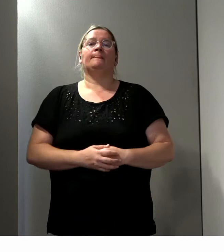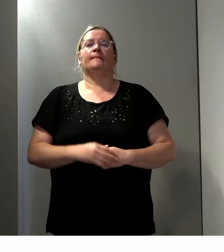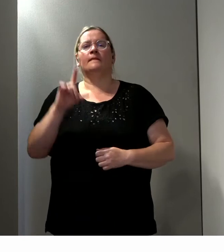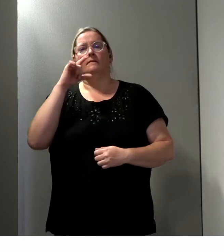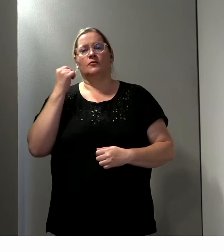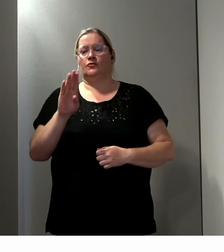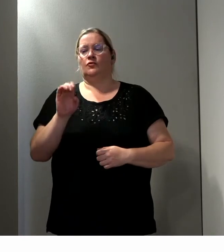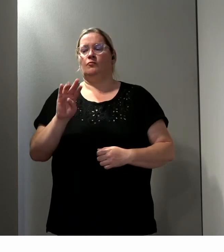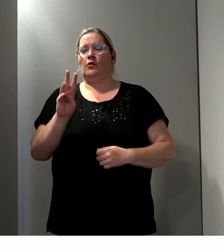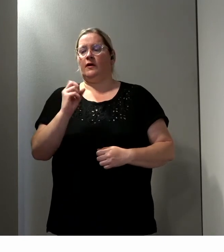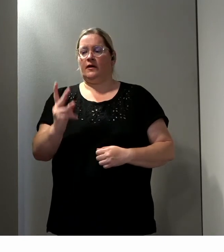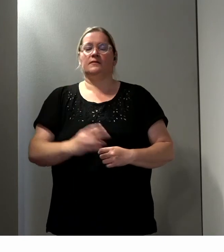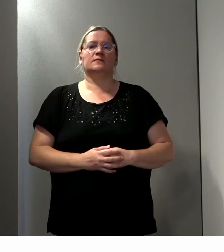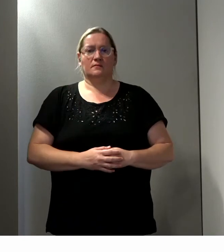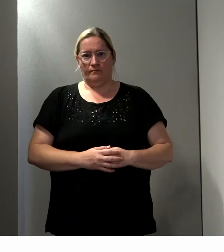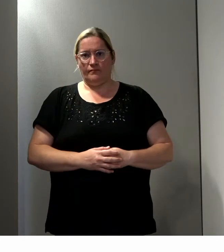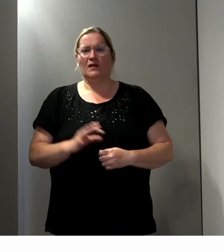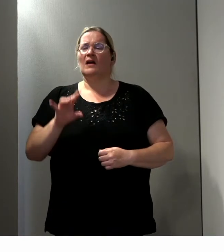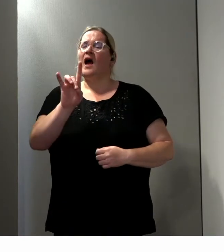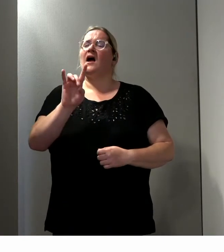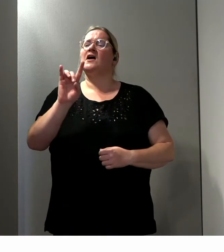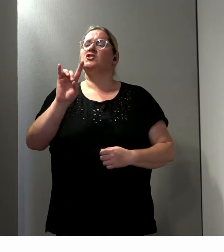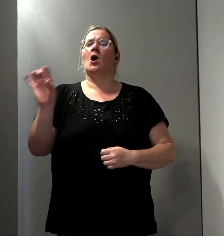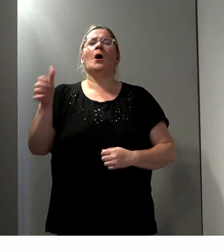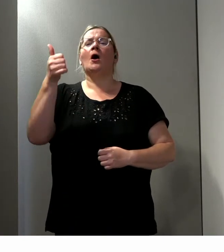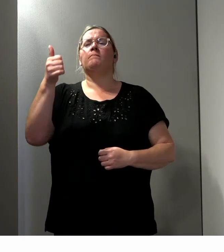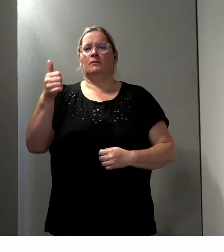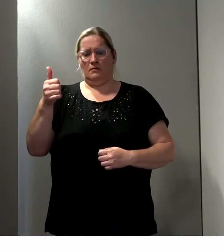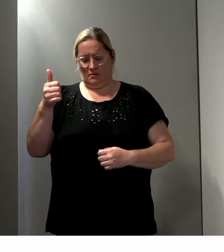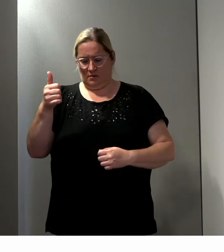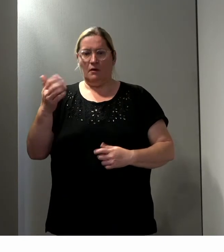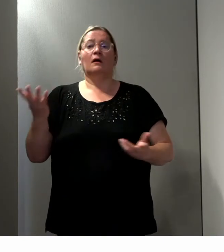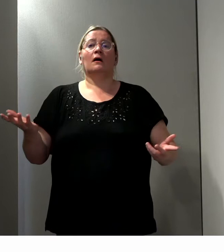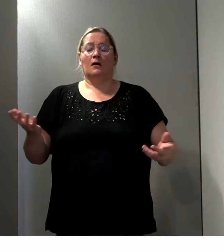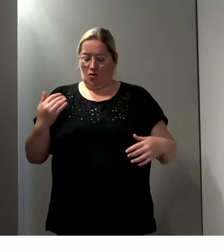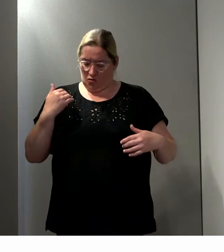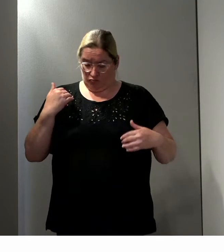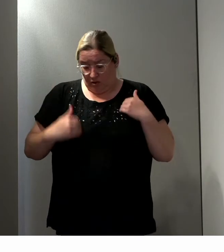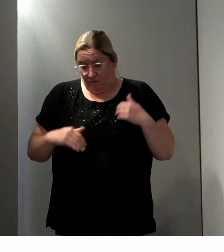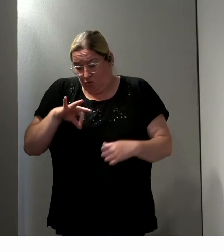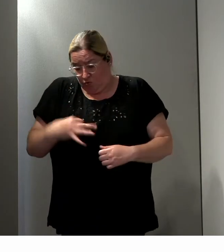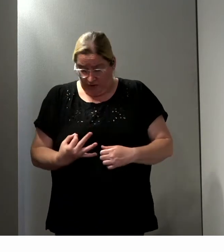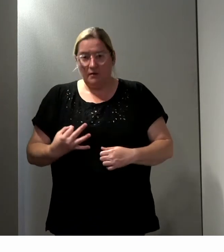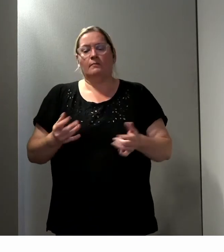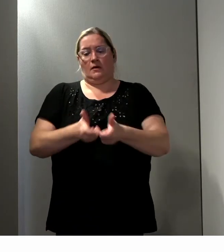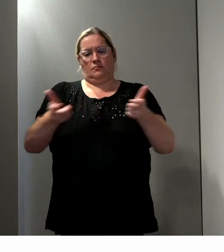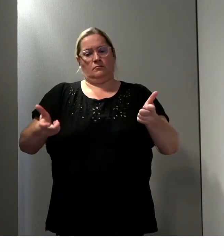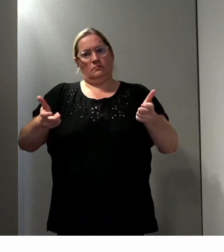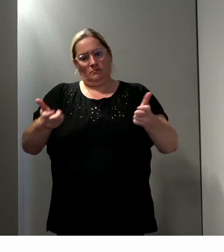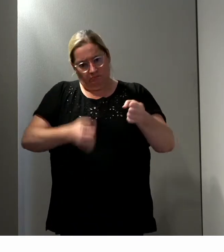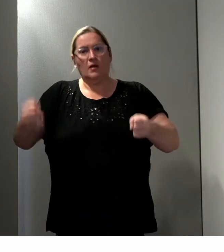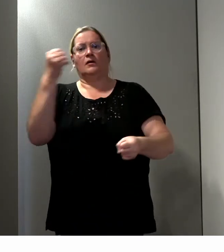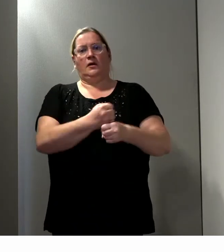M. Bocaz. Oui, la devise d'HUP, c'est handicapé sûrement, entrepreneur avant tout.